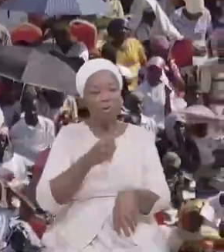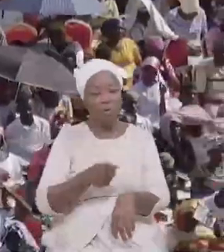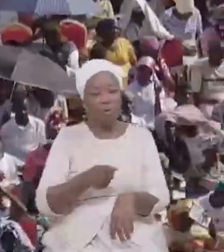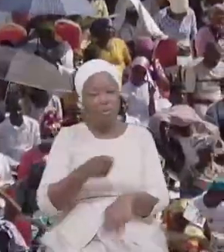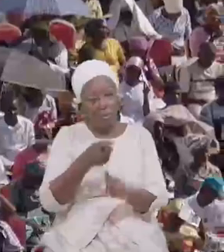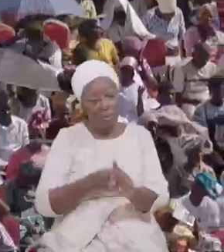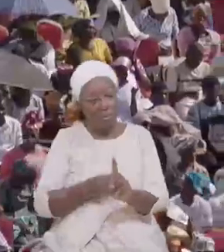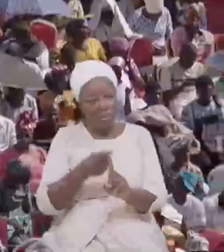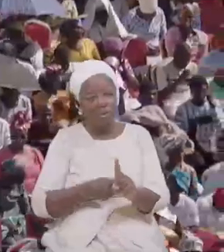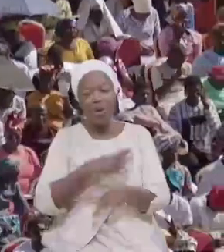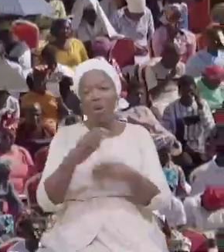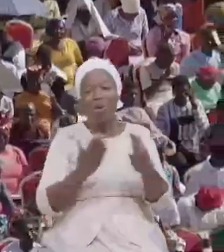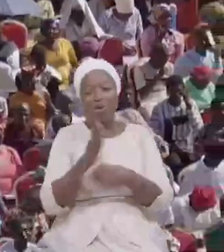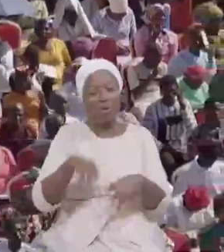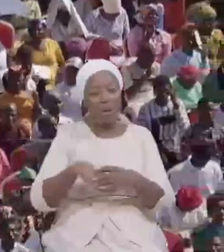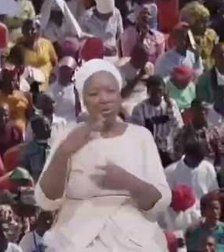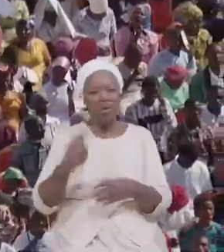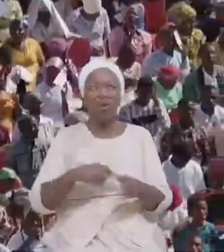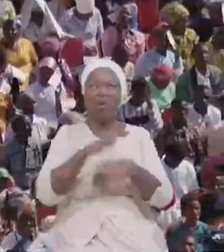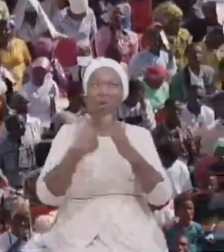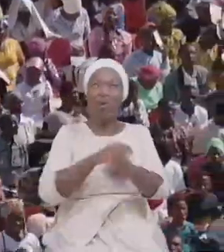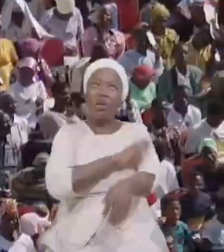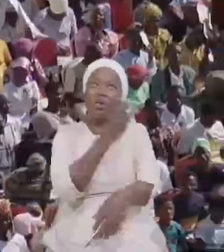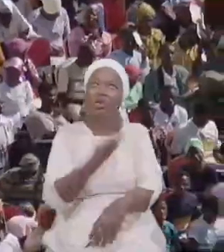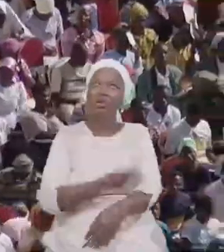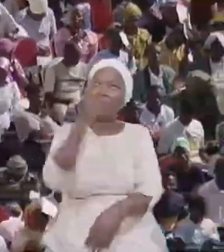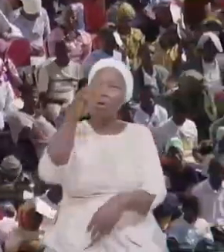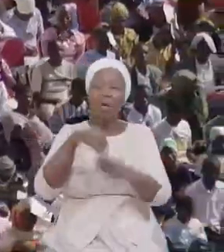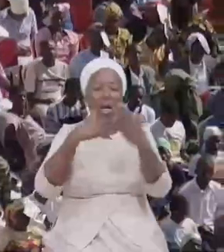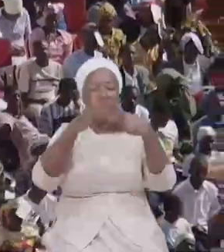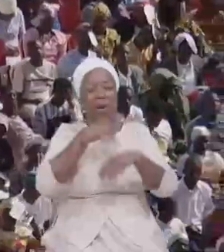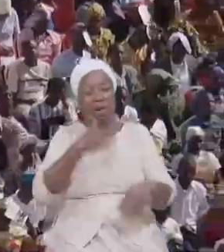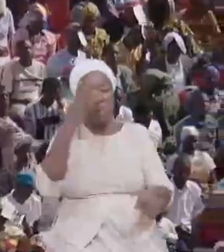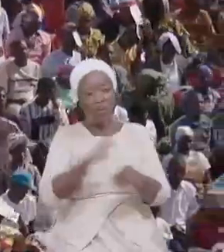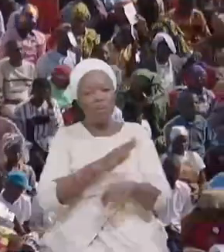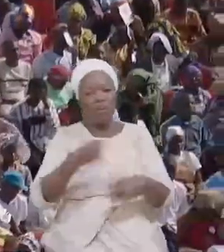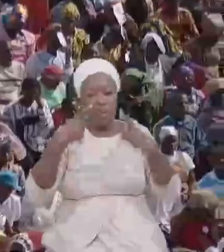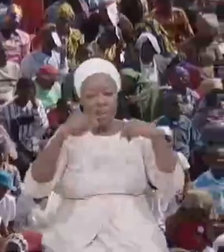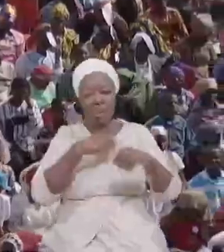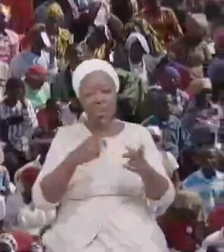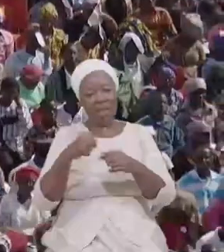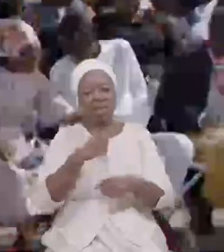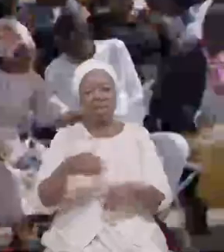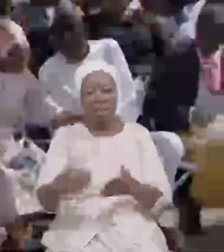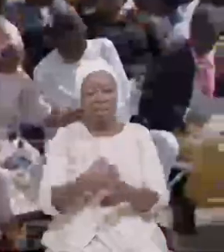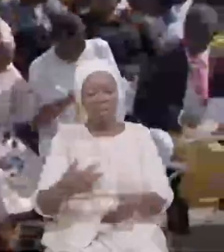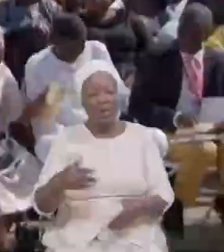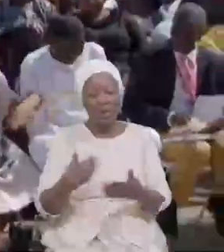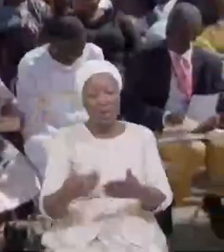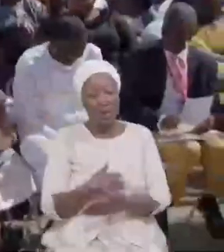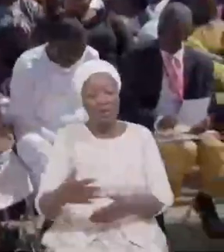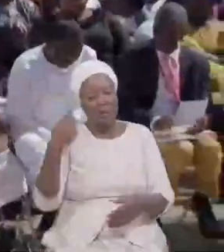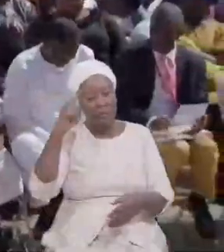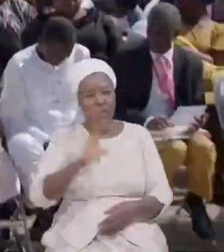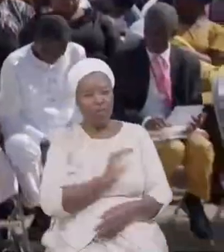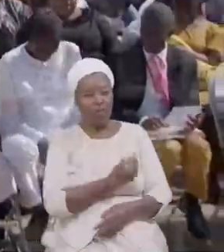tout au long du temps, le Dieu Tout-Puissant au ciel a promis et déclaré et dit, et je vous en donne de nouvelles choses pour